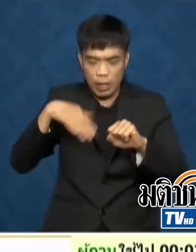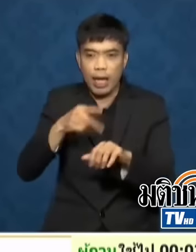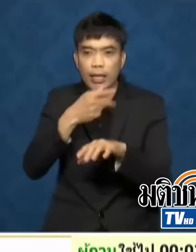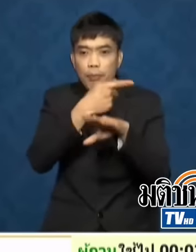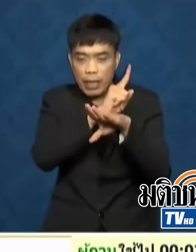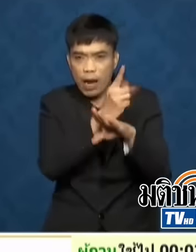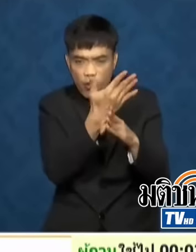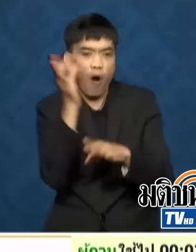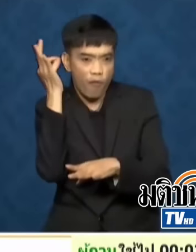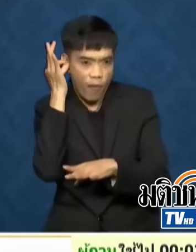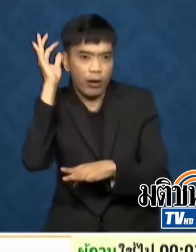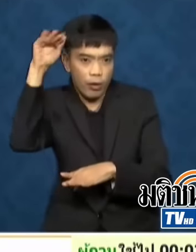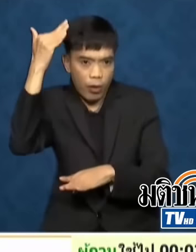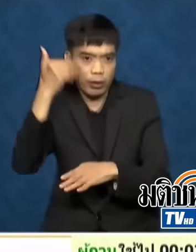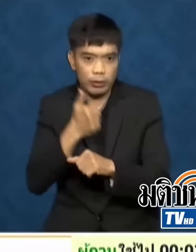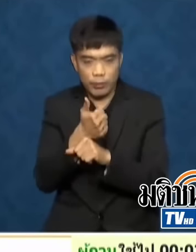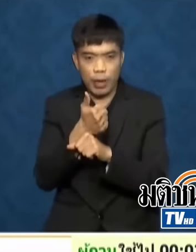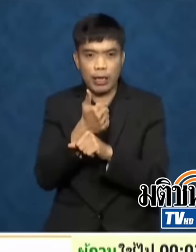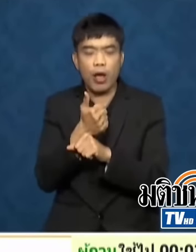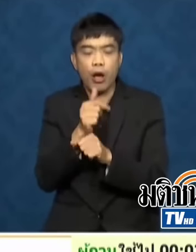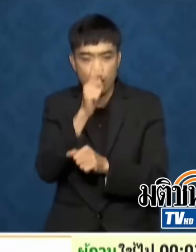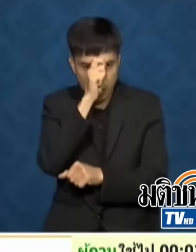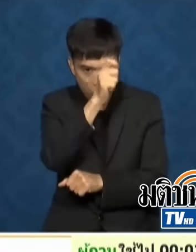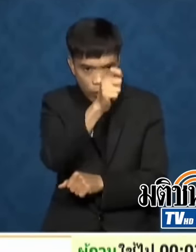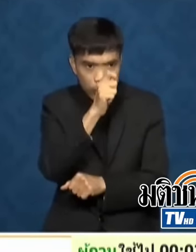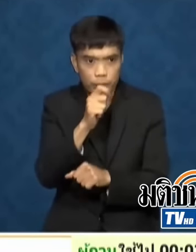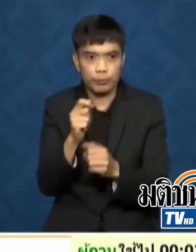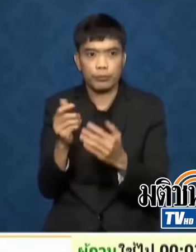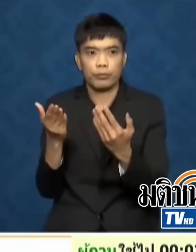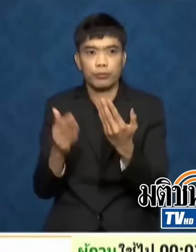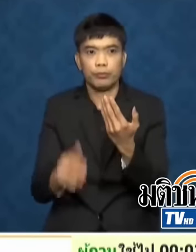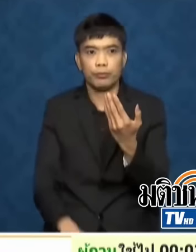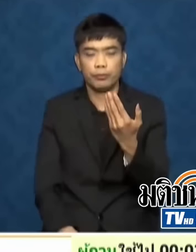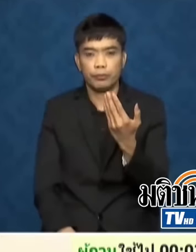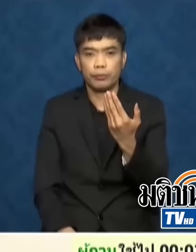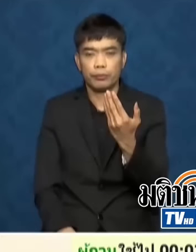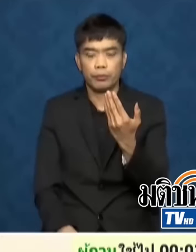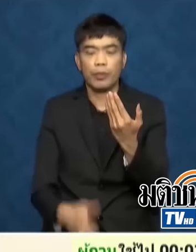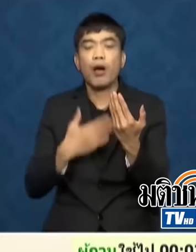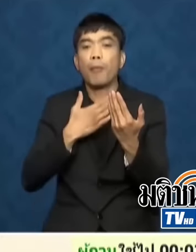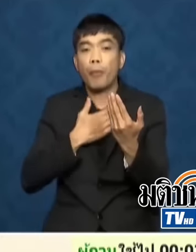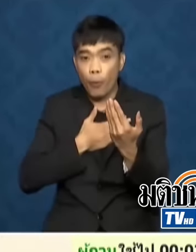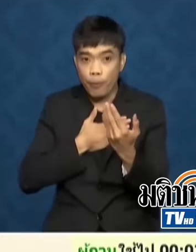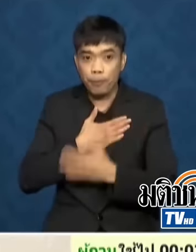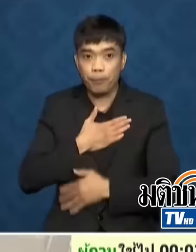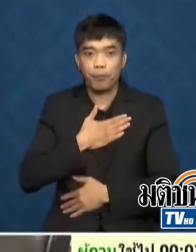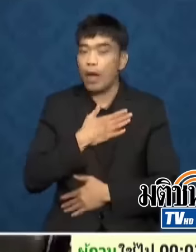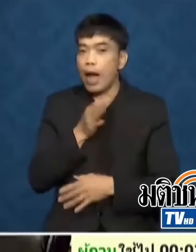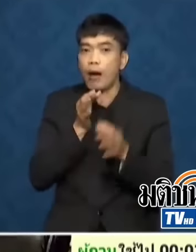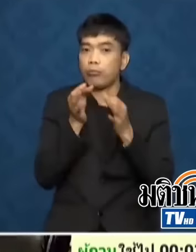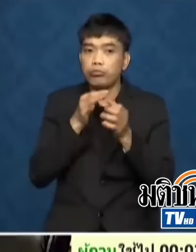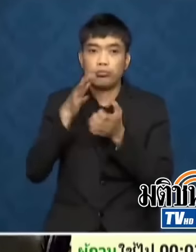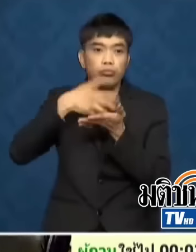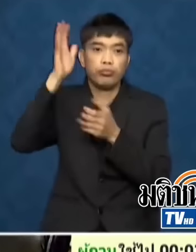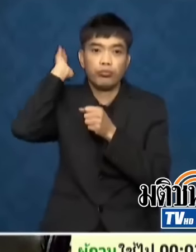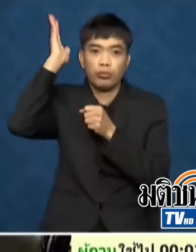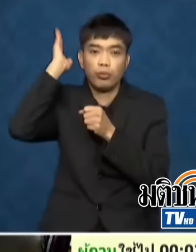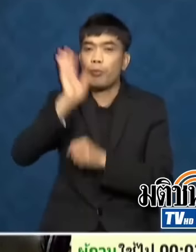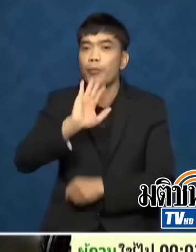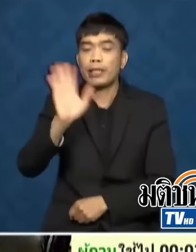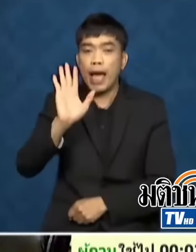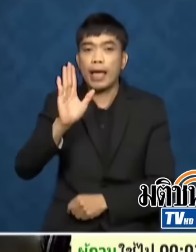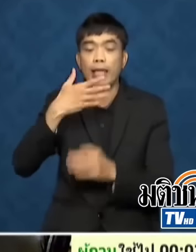ดนึงได้ไหมครับท่านประธานจะได้วินิจฉัยผมเคารพท่านประธานครับ อนุญาตอนุญาต ผมแค่จะกำลังบอกว่าผมไม่ได้อภิปรายผมกำลังนำสู่ค